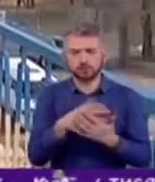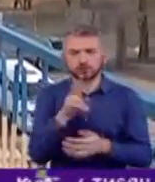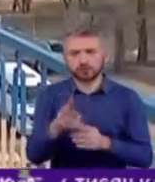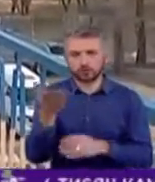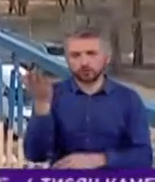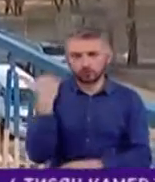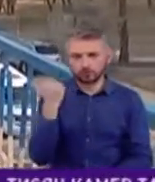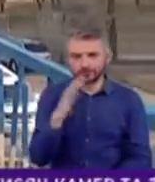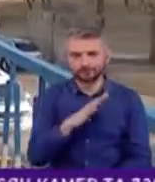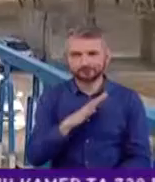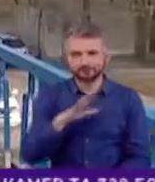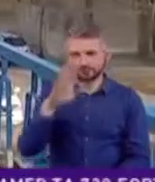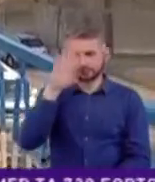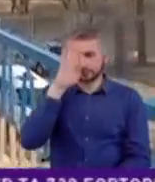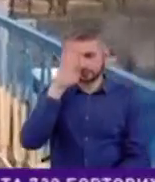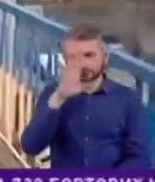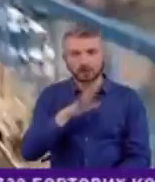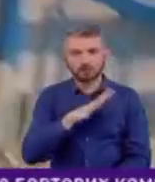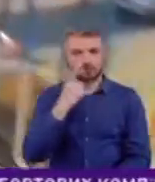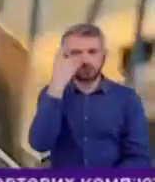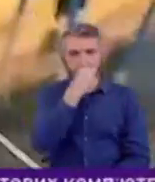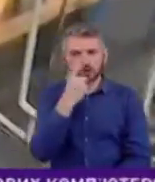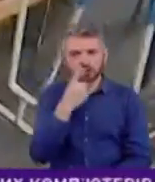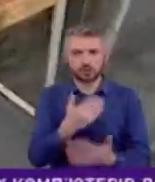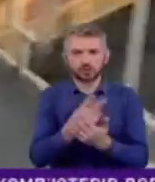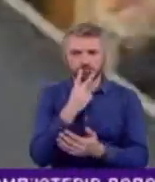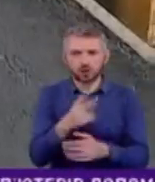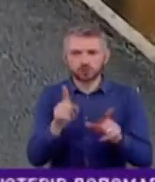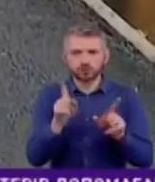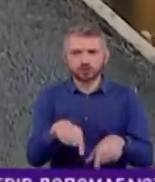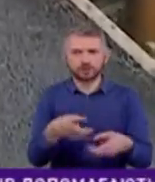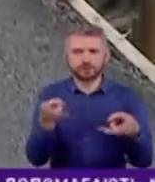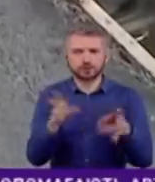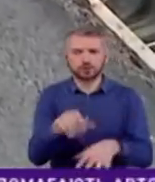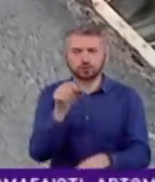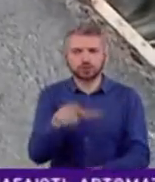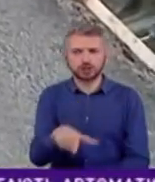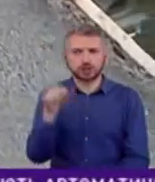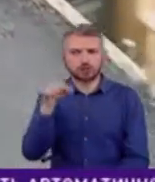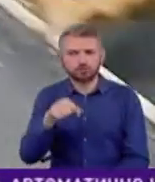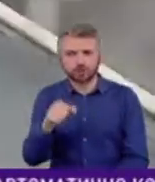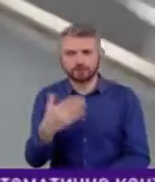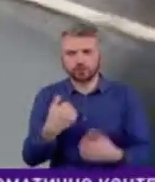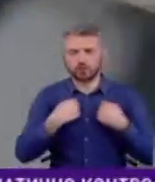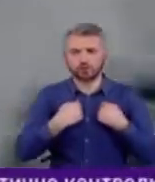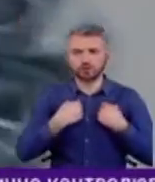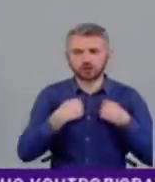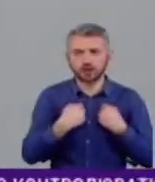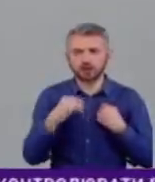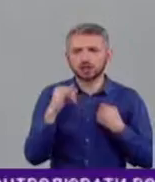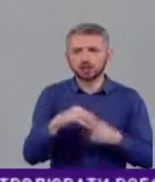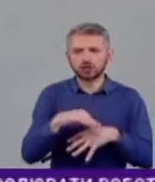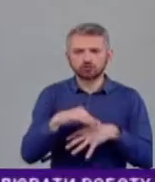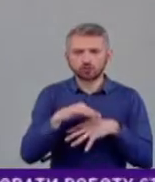2 годин тому. Чоловік був в алкогольному сп'янінні. Ось бачимо, навіть недопита бутилка пива, його речі, ось його рюкзак і